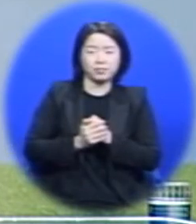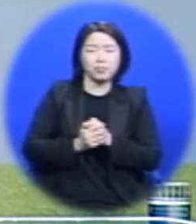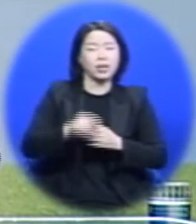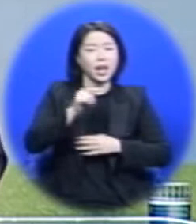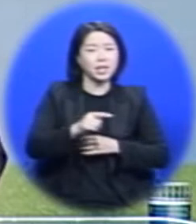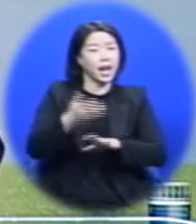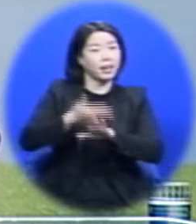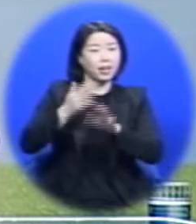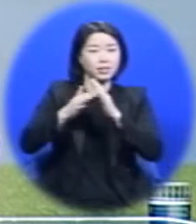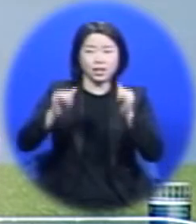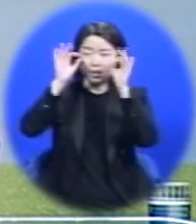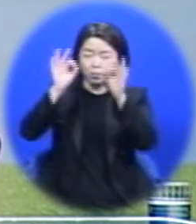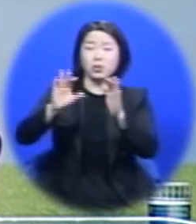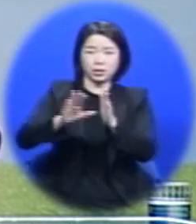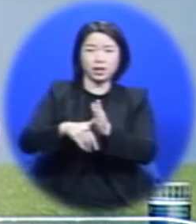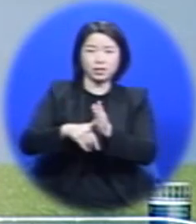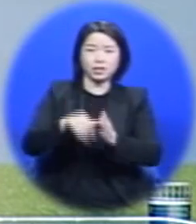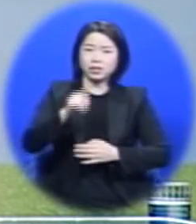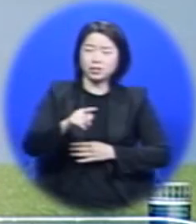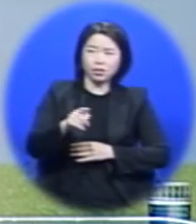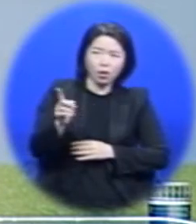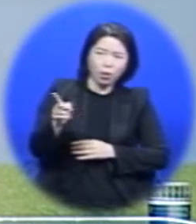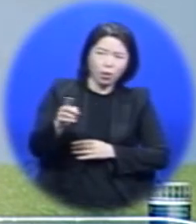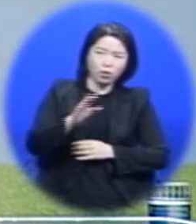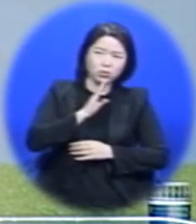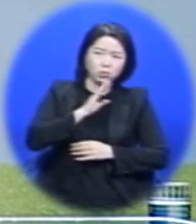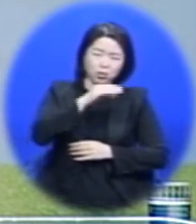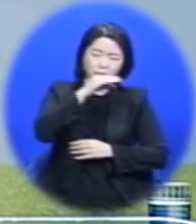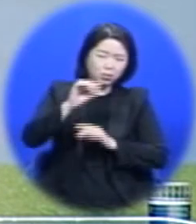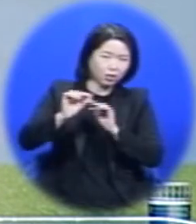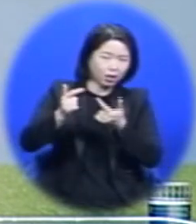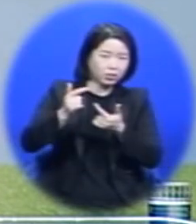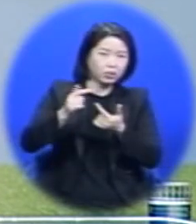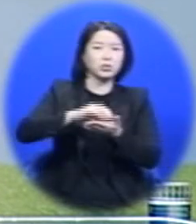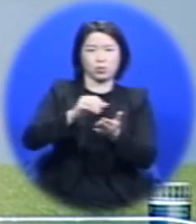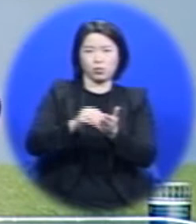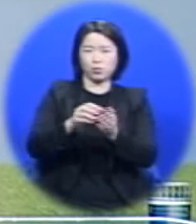그게 딴 사람들이 볼 때는요, 이 사람이 비정상이구나 이렇게 보일